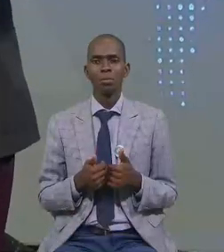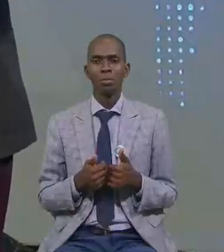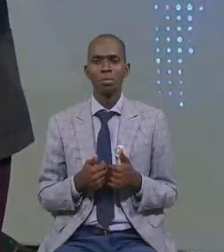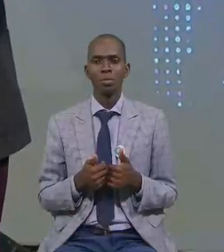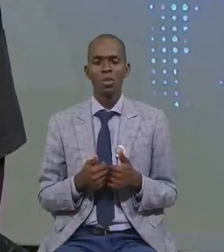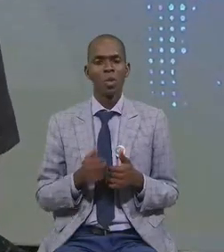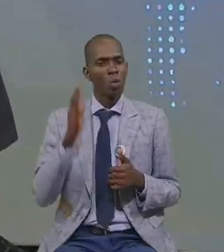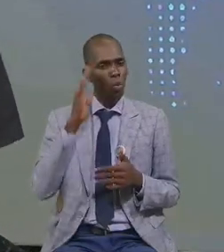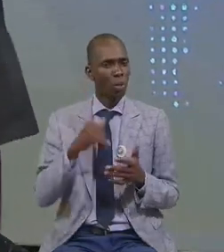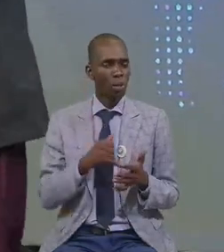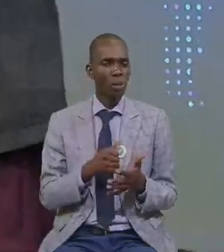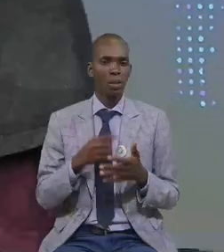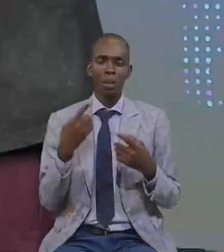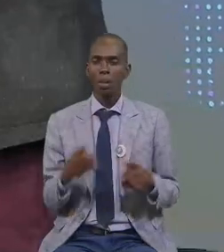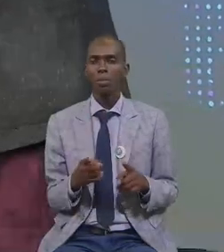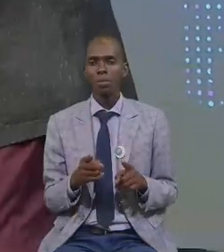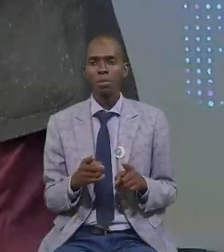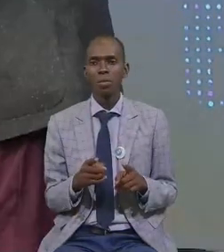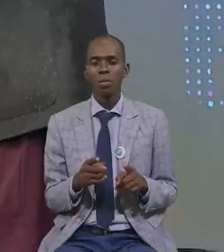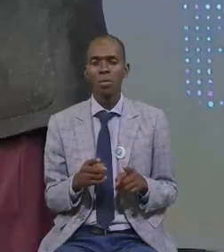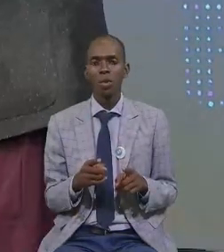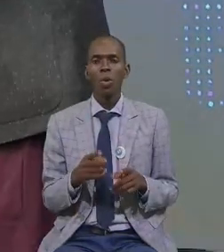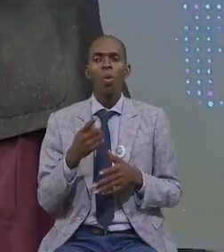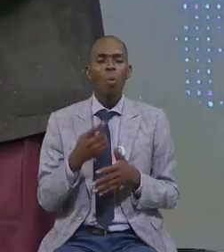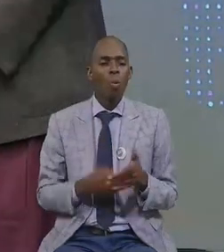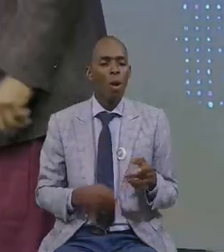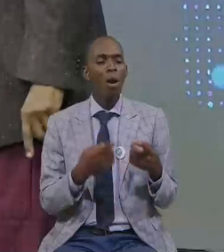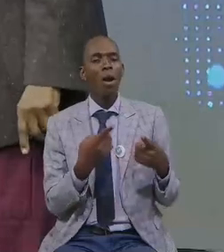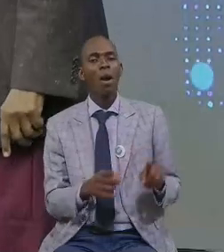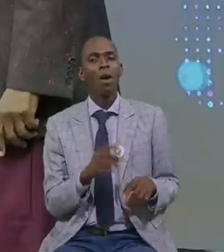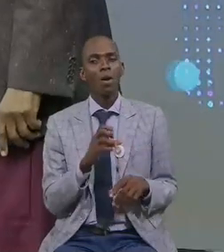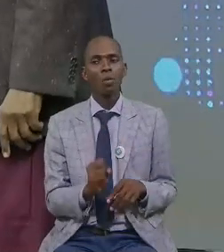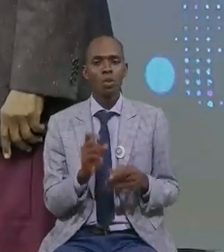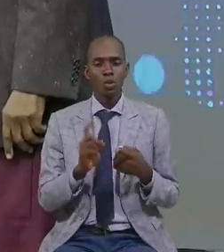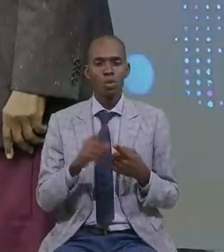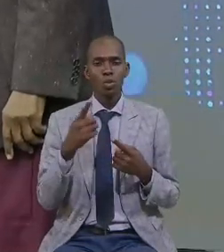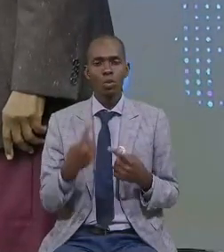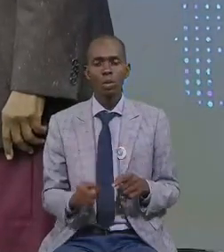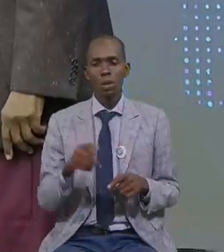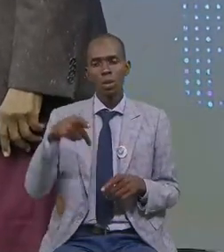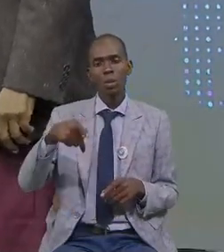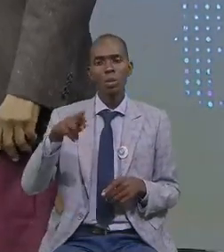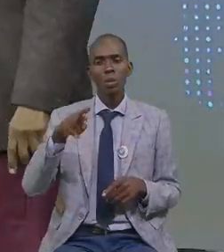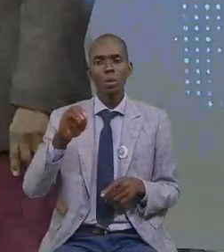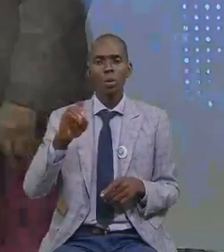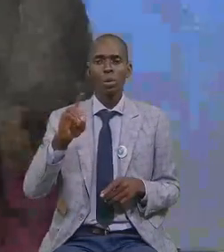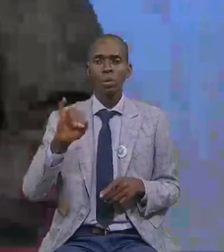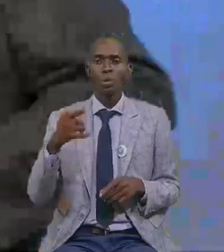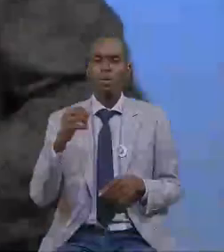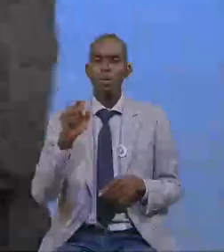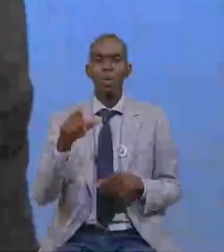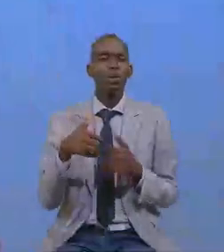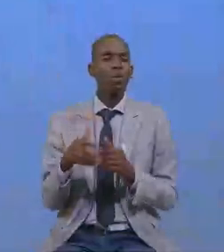Comment cela se produit-il? Et qu'est-ce qui s'est passé sur le